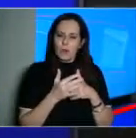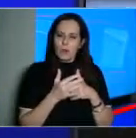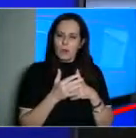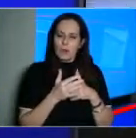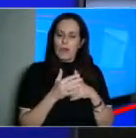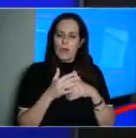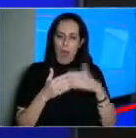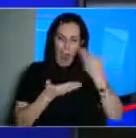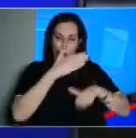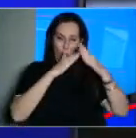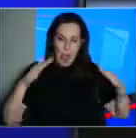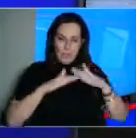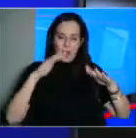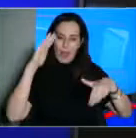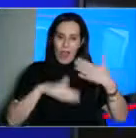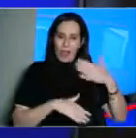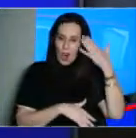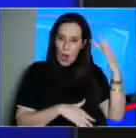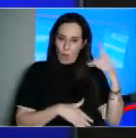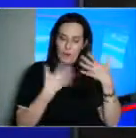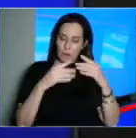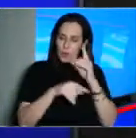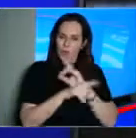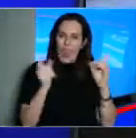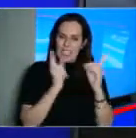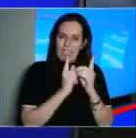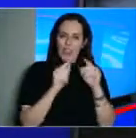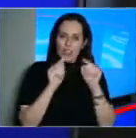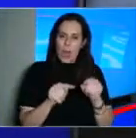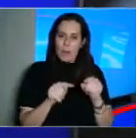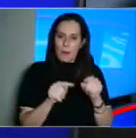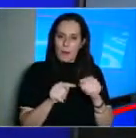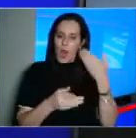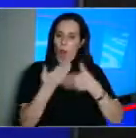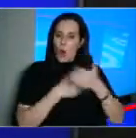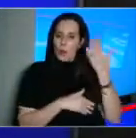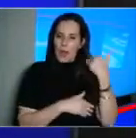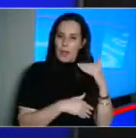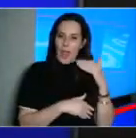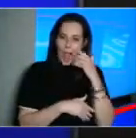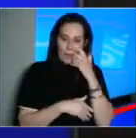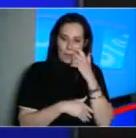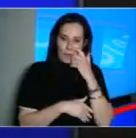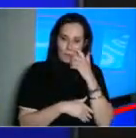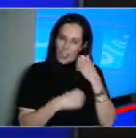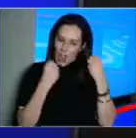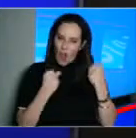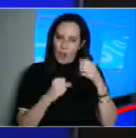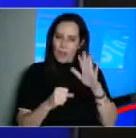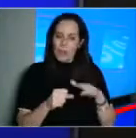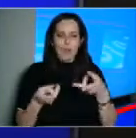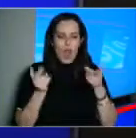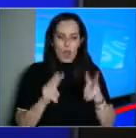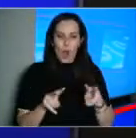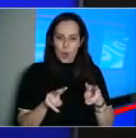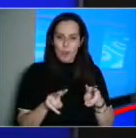את מחנות העולים. הפרק השני, החלום, מתאר תקופה קצרה שבה לעולים היה את הכוח וגם את